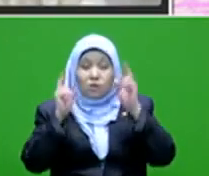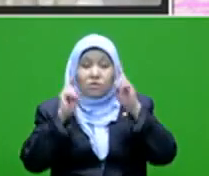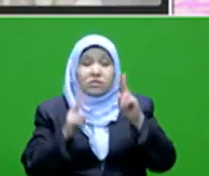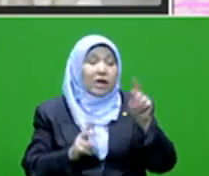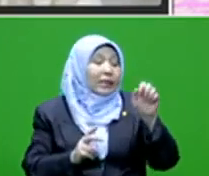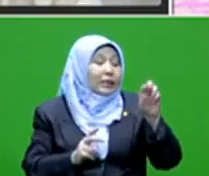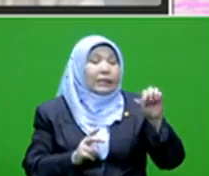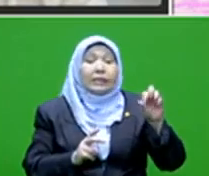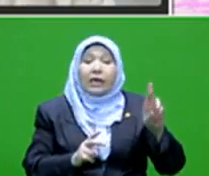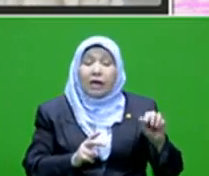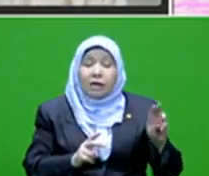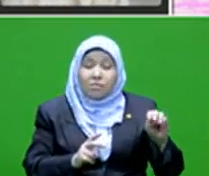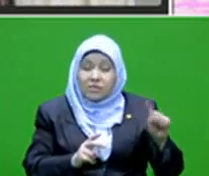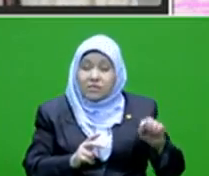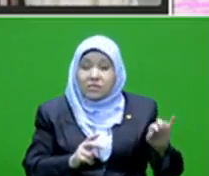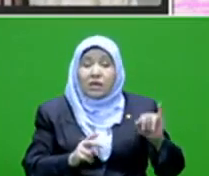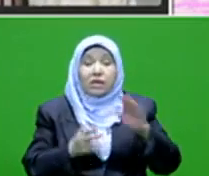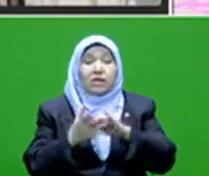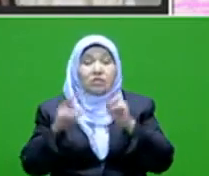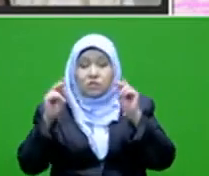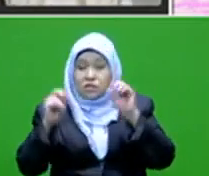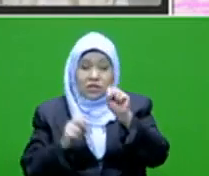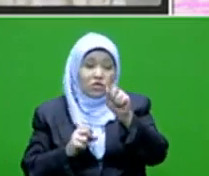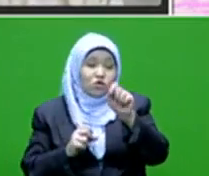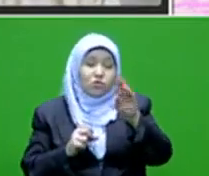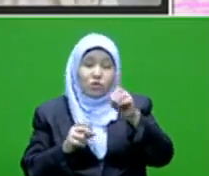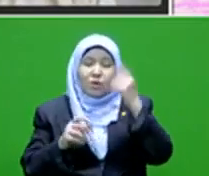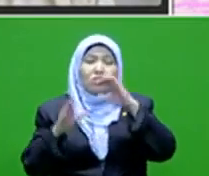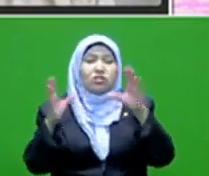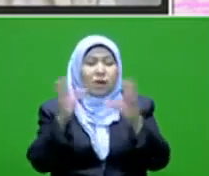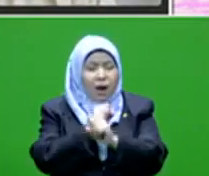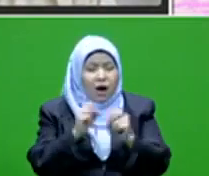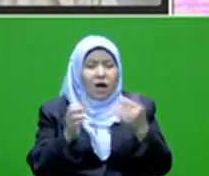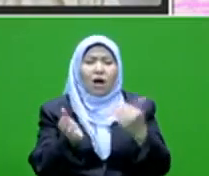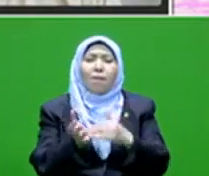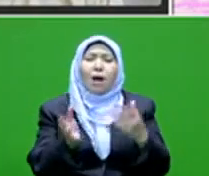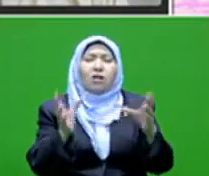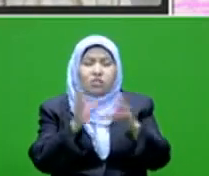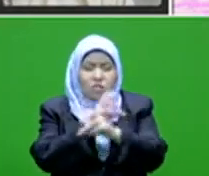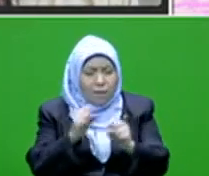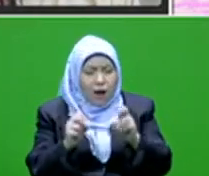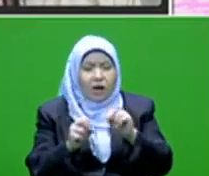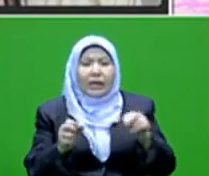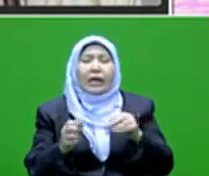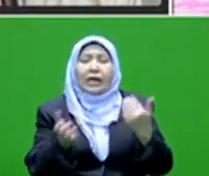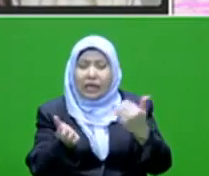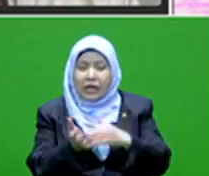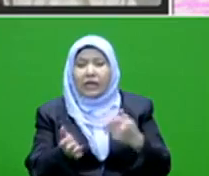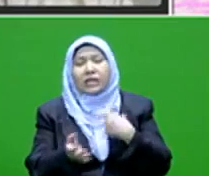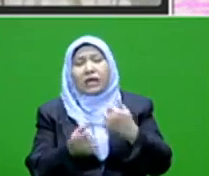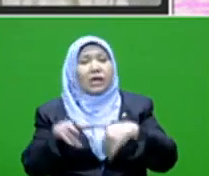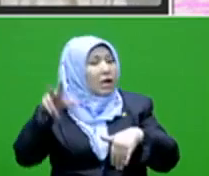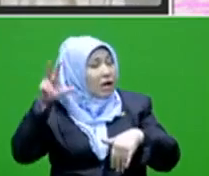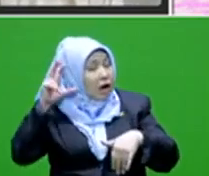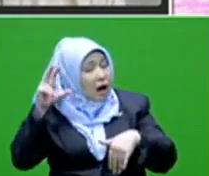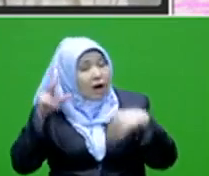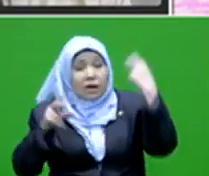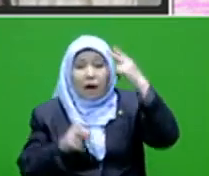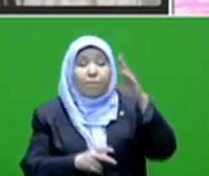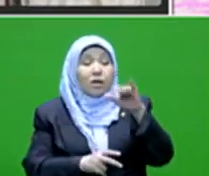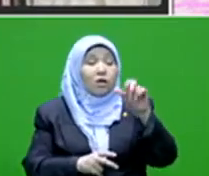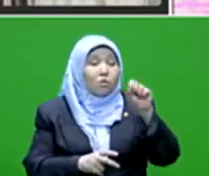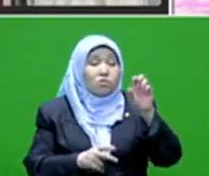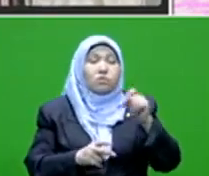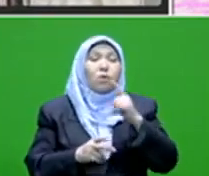kita. Yeah. Iaitu dia pasal cabaran demi cabaran ini, sebelum nak sekali lagi kita dengar Nabi Yusuf